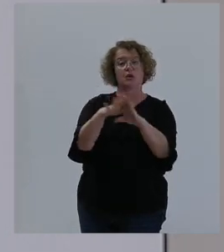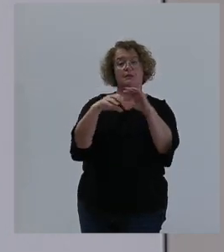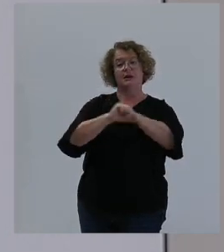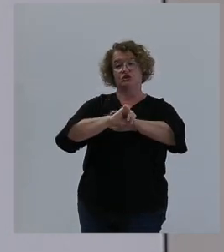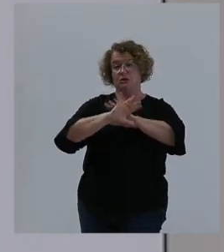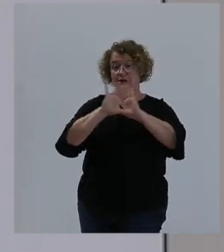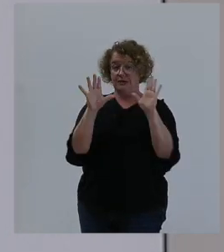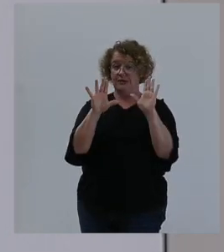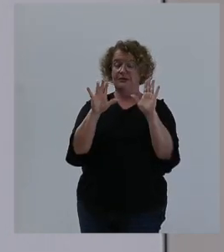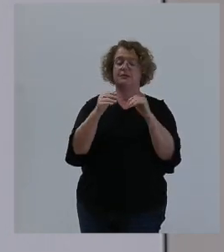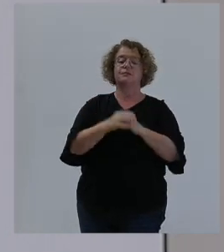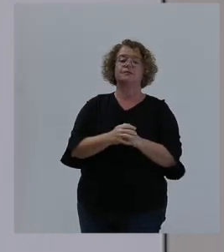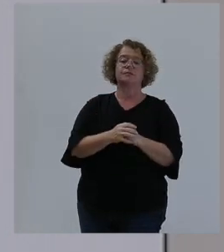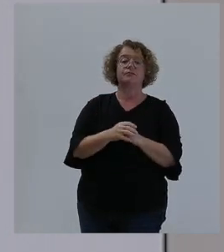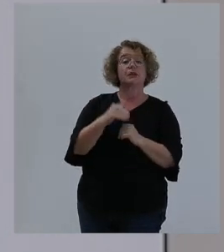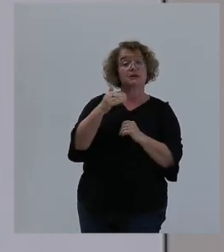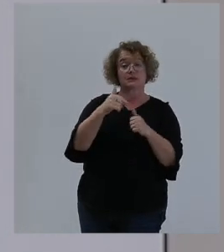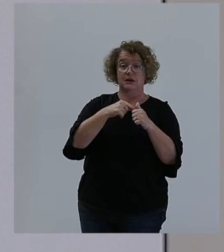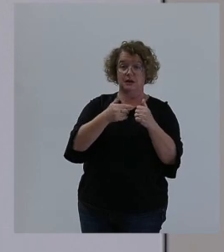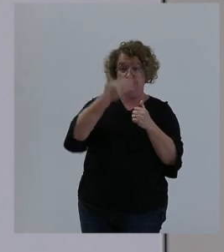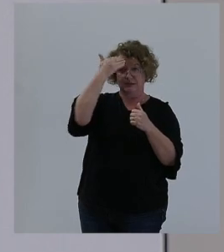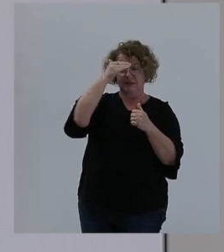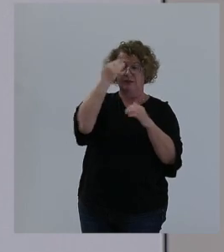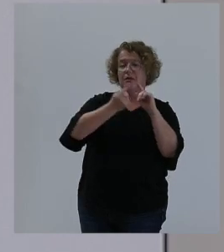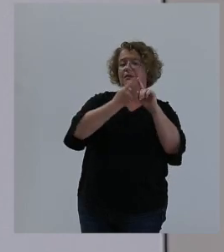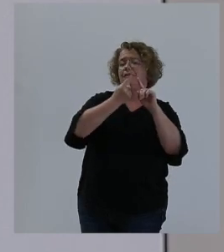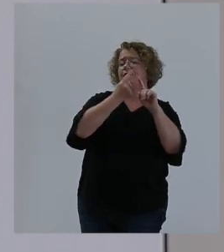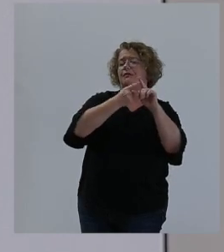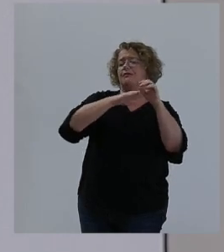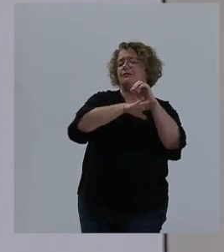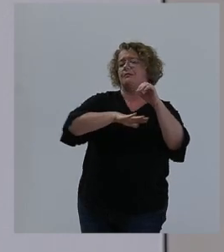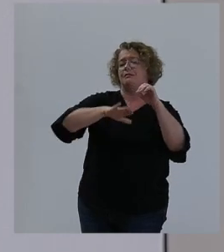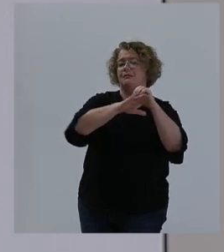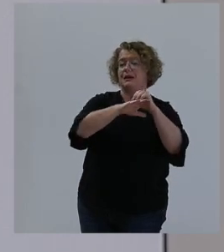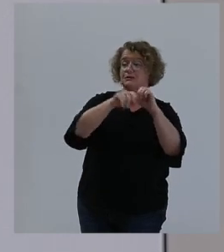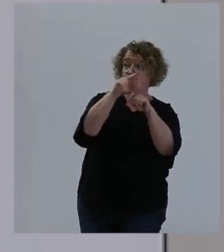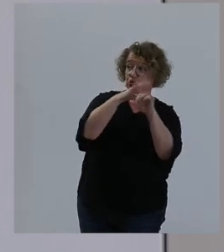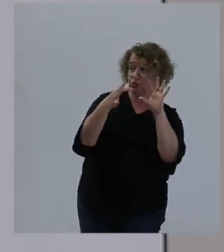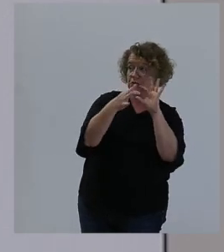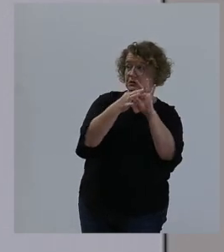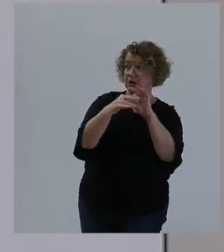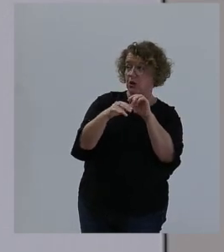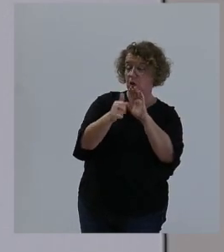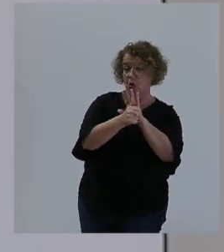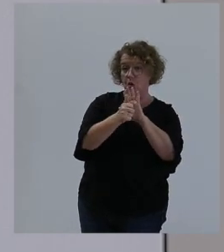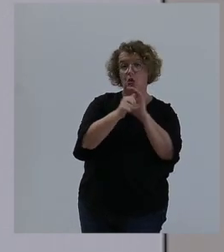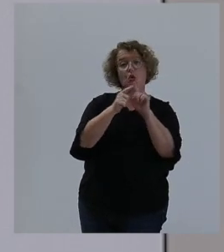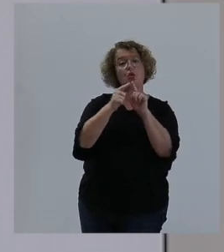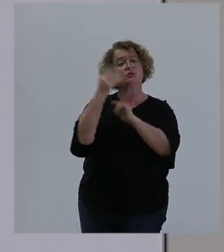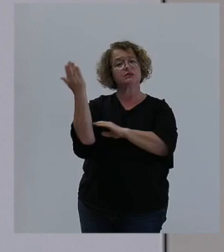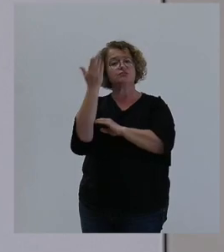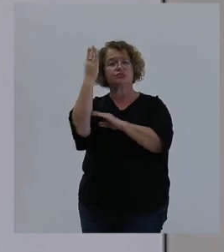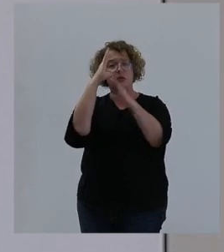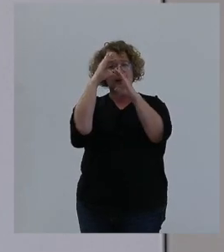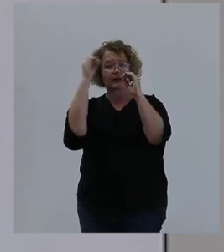dit, nous souhaitons l'organiser autour des savoirs critiques qui sont à même d'affirmer notre rôle dans la société tout en valorisant notre excellence